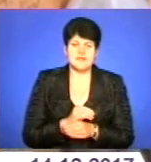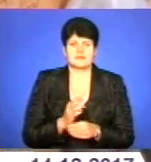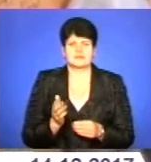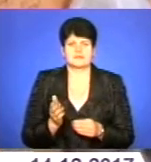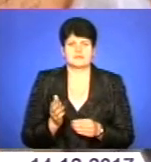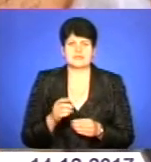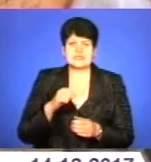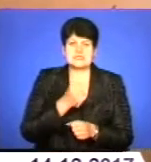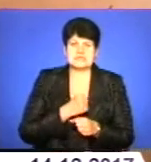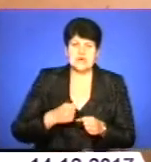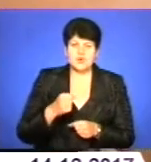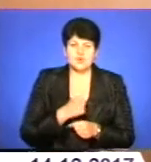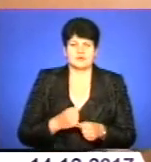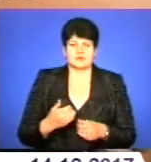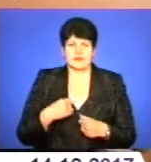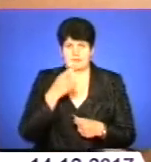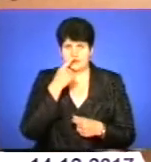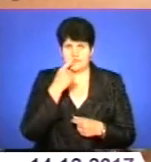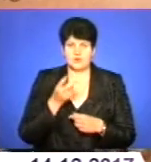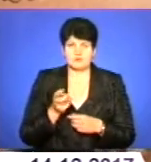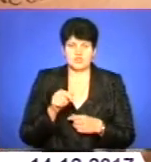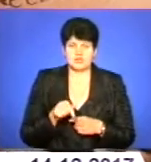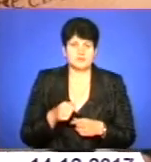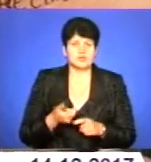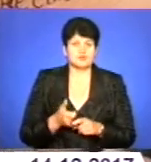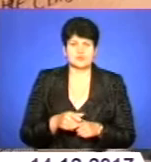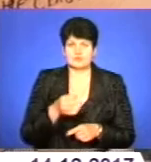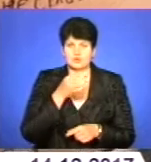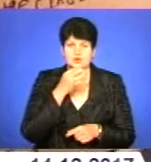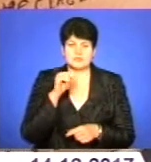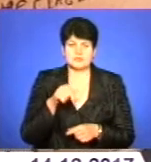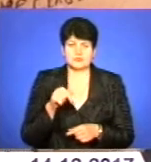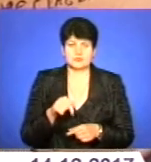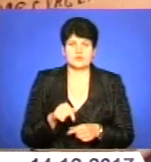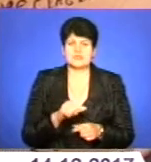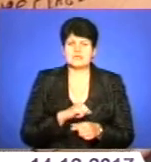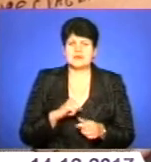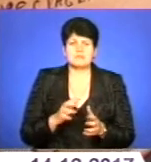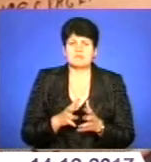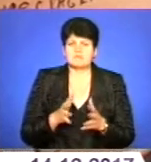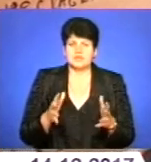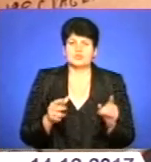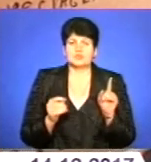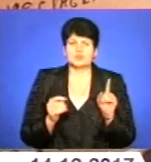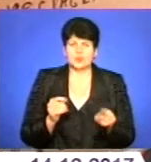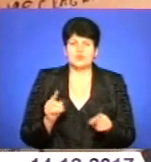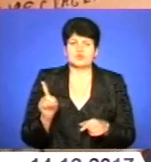Там закрутками. Я недавно прийшла, але мені дуже подобається тут і саме більше то, що